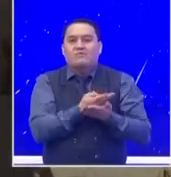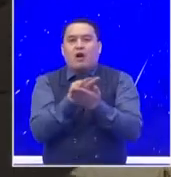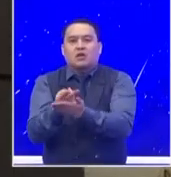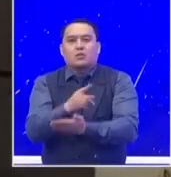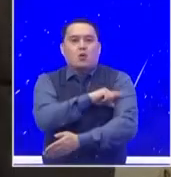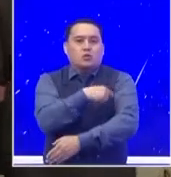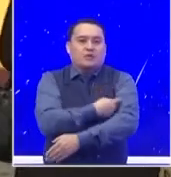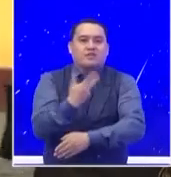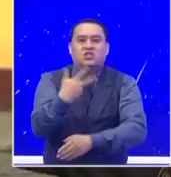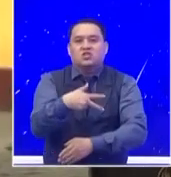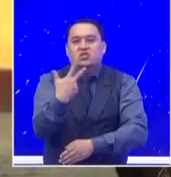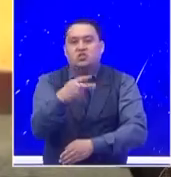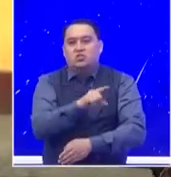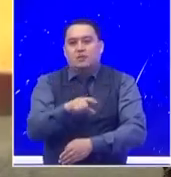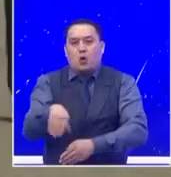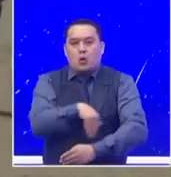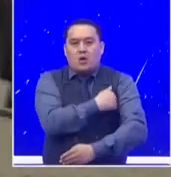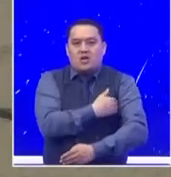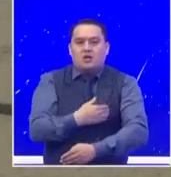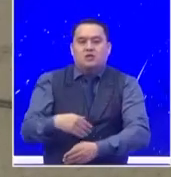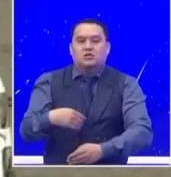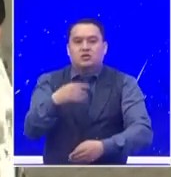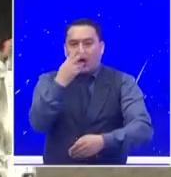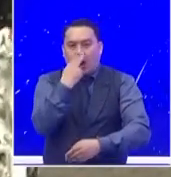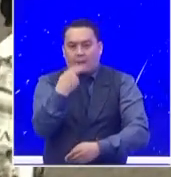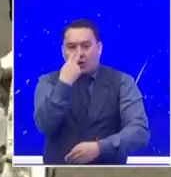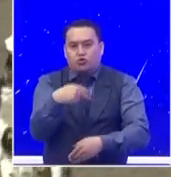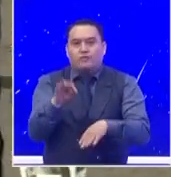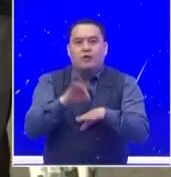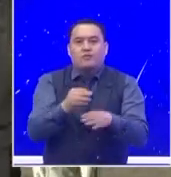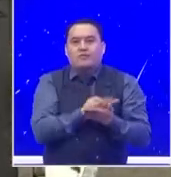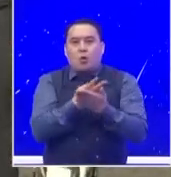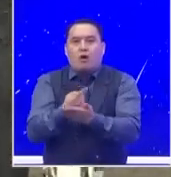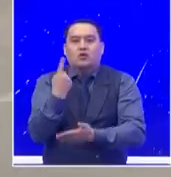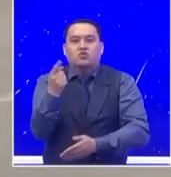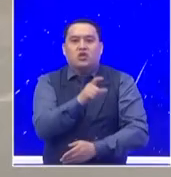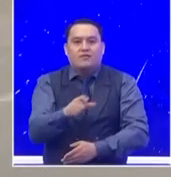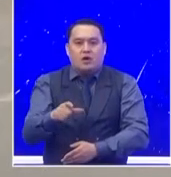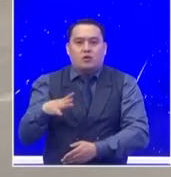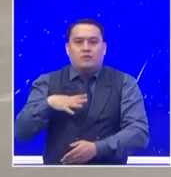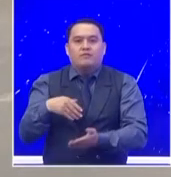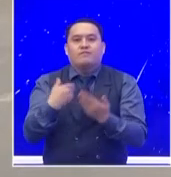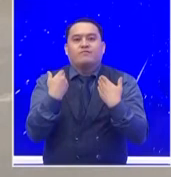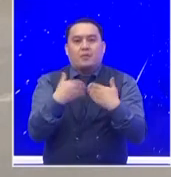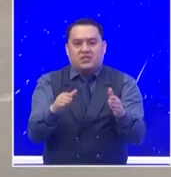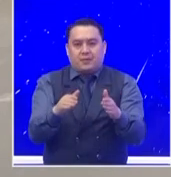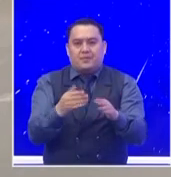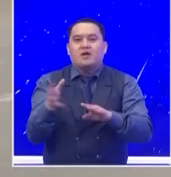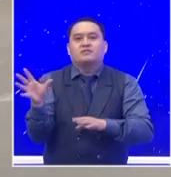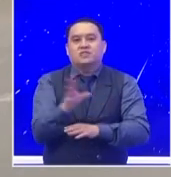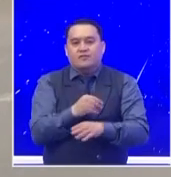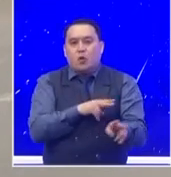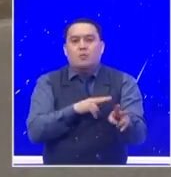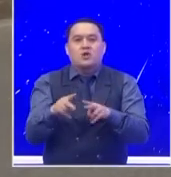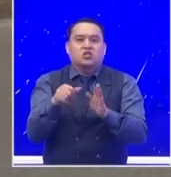госпитализировано 33 человека с температурой и ОРВИ. Из них из числа госпитализированных один человек уже выписан. Всего взято